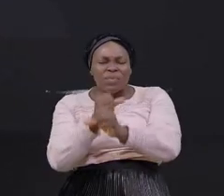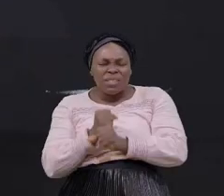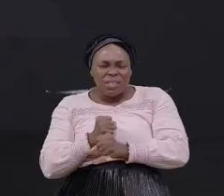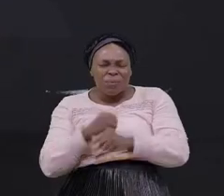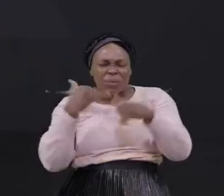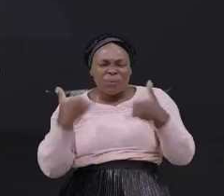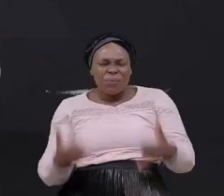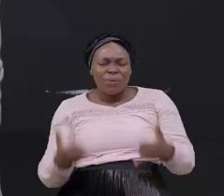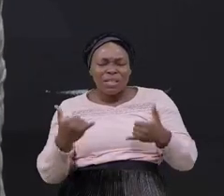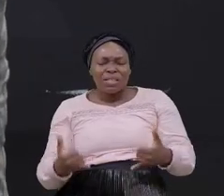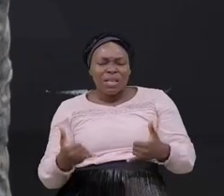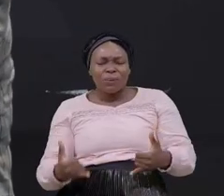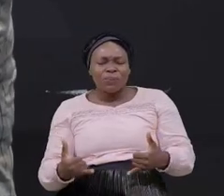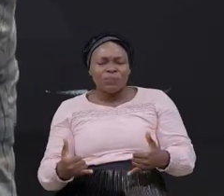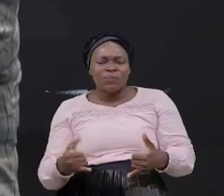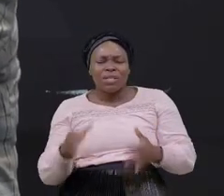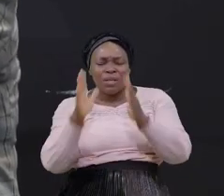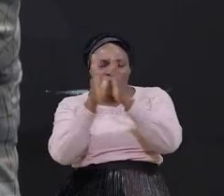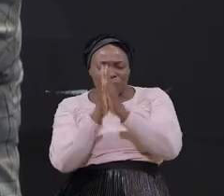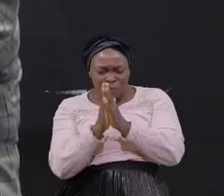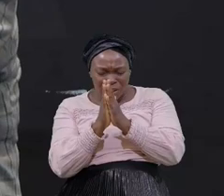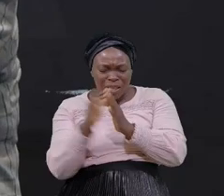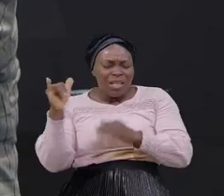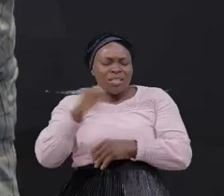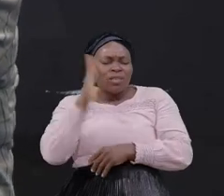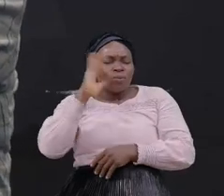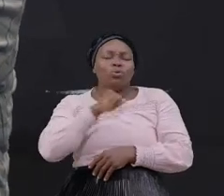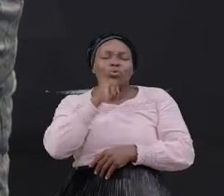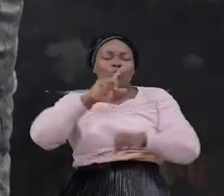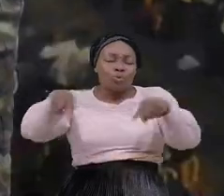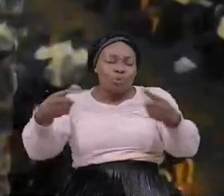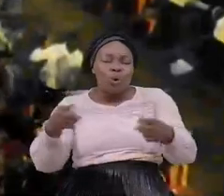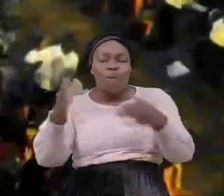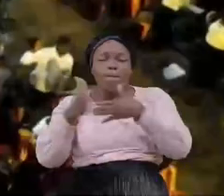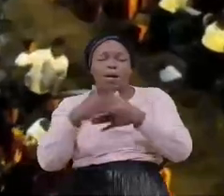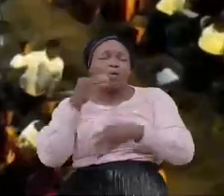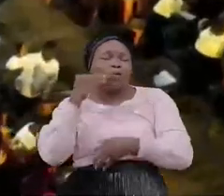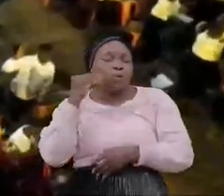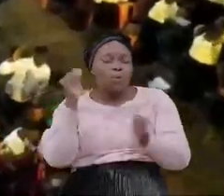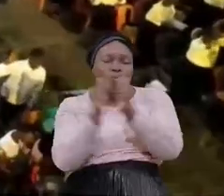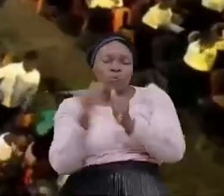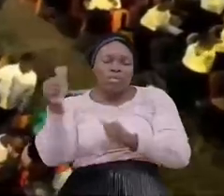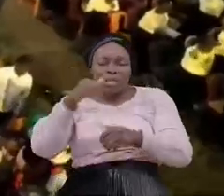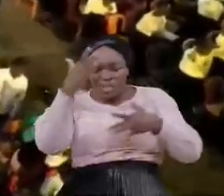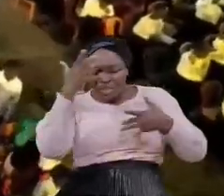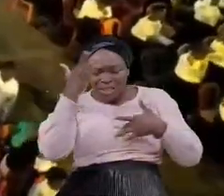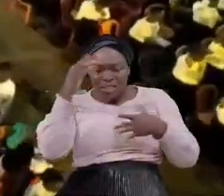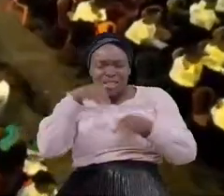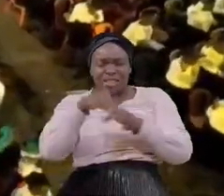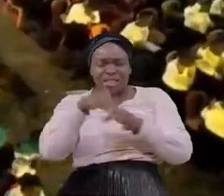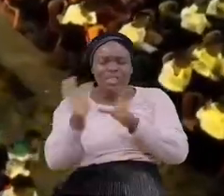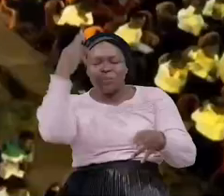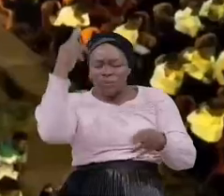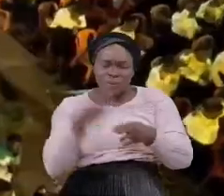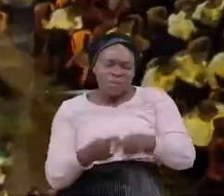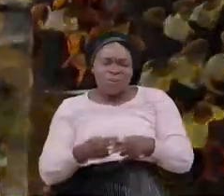qui entend maintenant. Je prie qu'il reçoit maintenant et que personne ne retourne à la maison avec la maladie dans le corps.